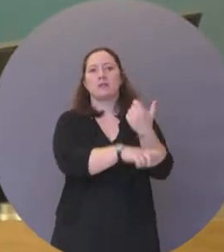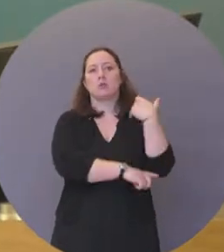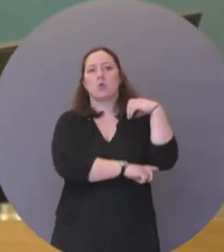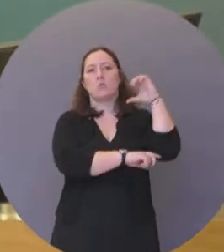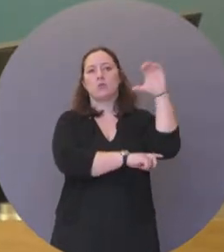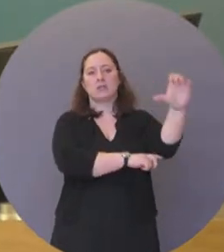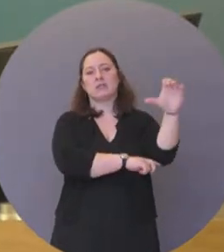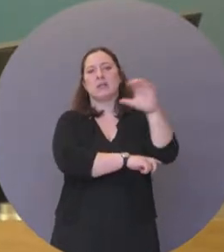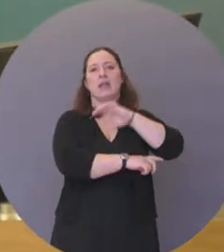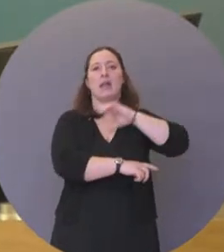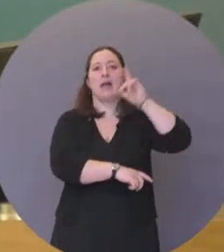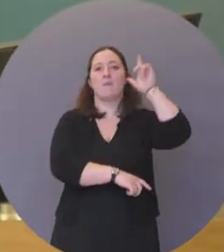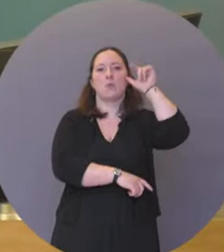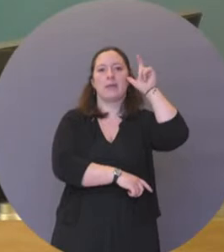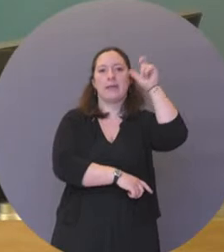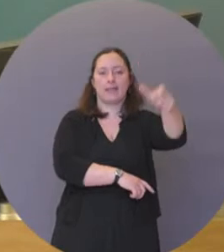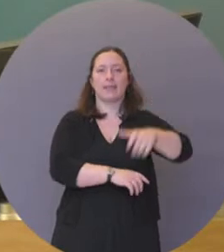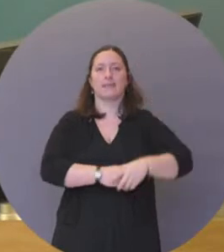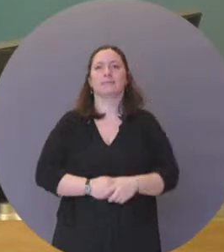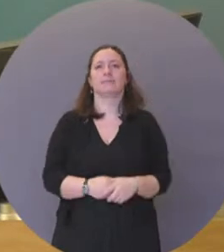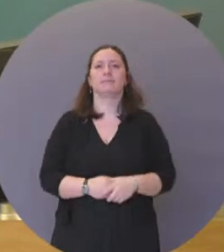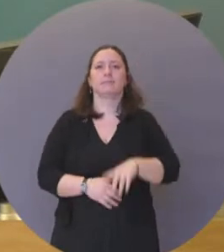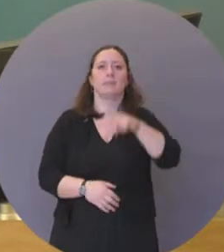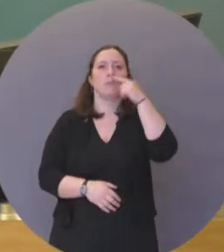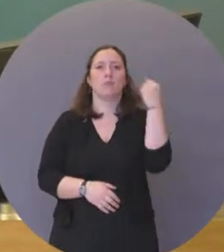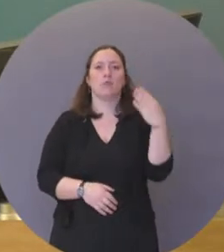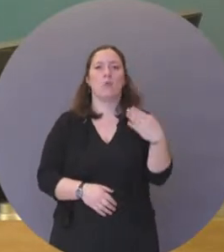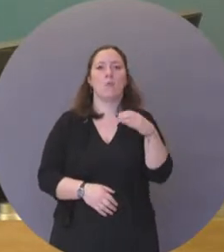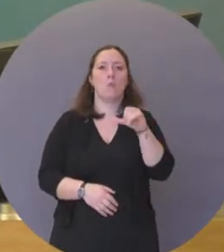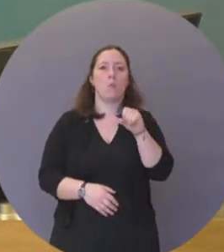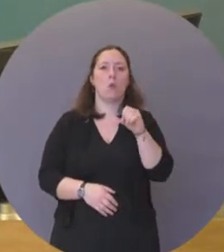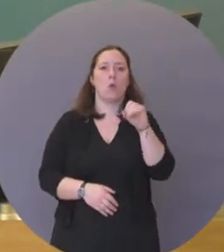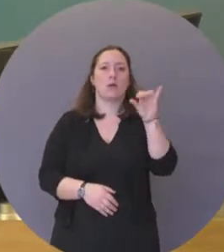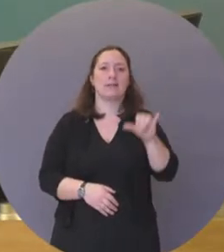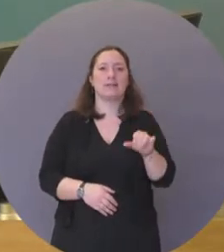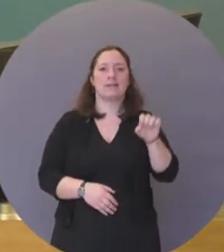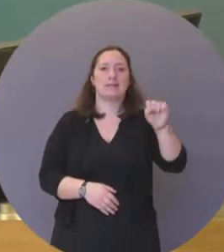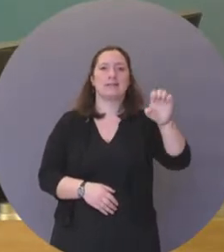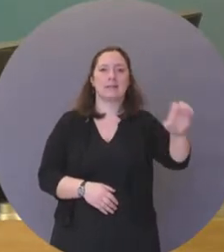Ken vous avez la parole c'est Monsieur Moïse qui